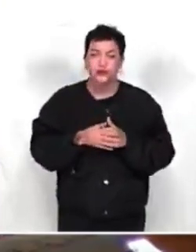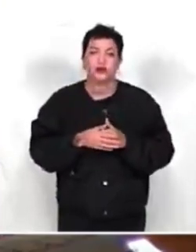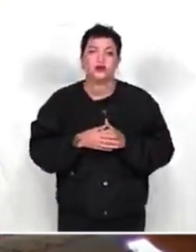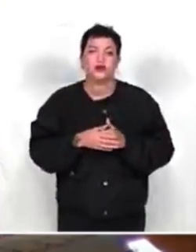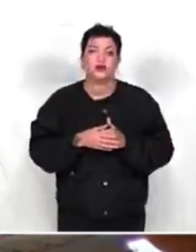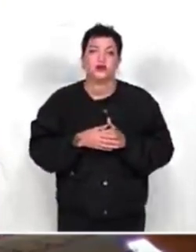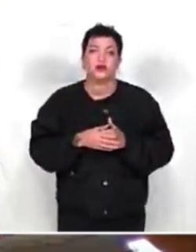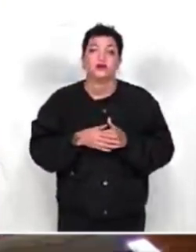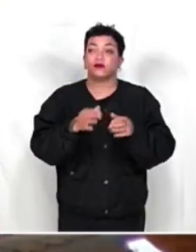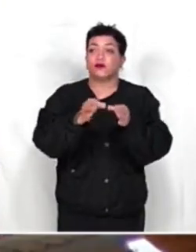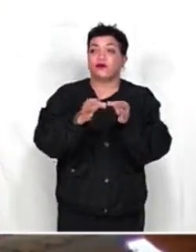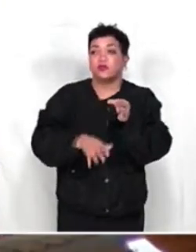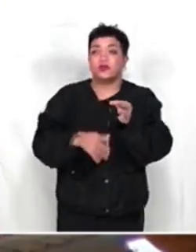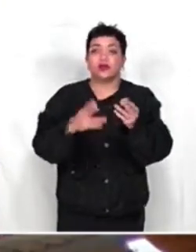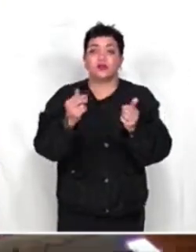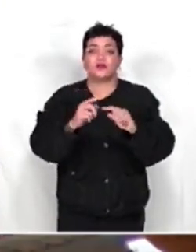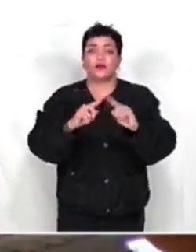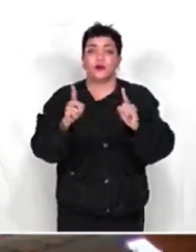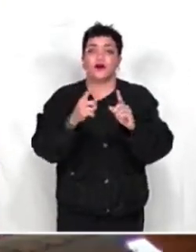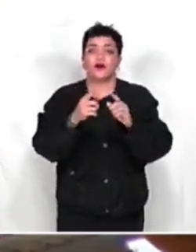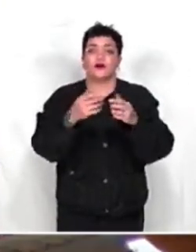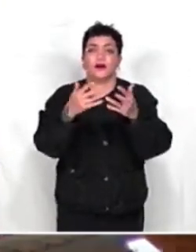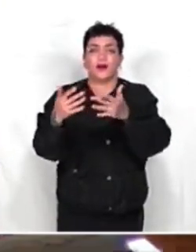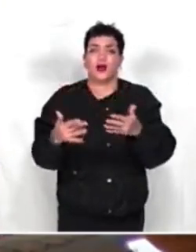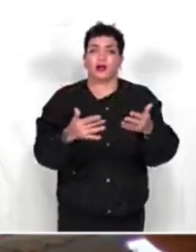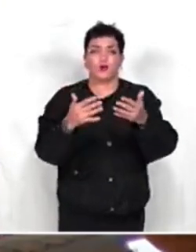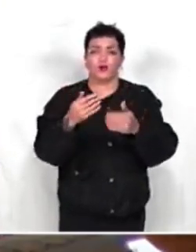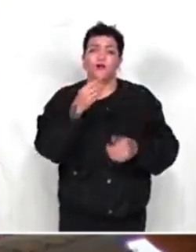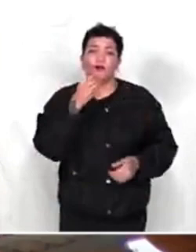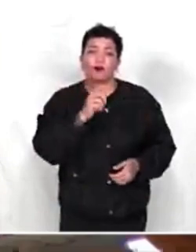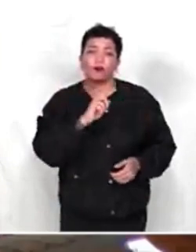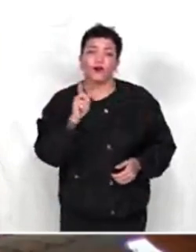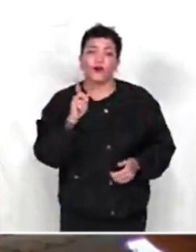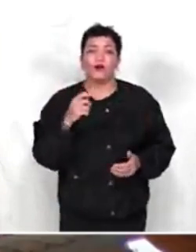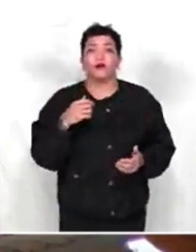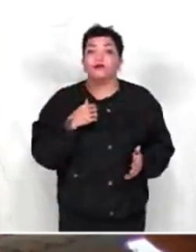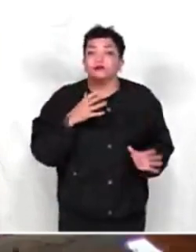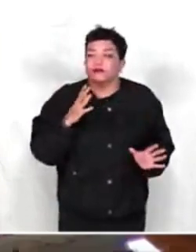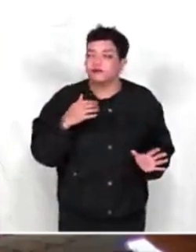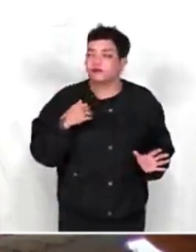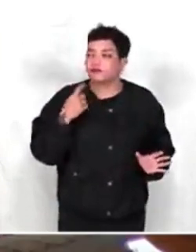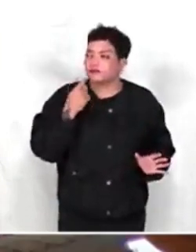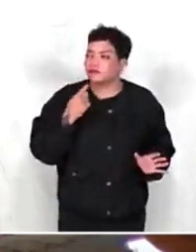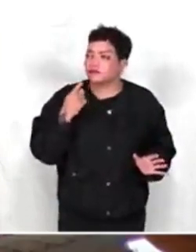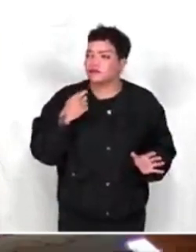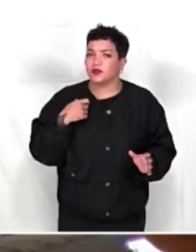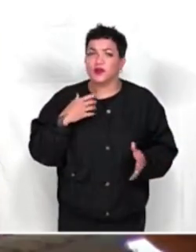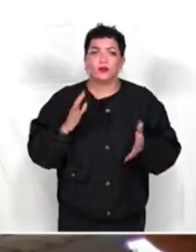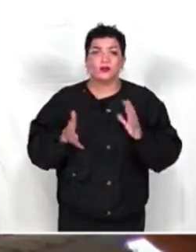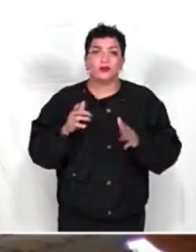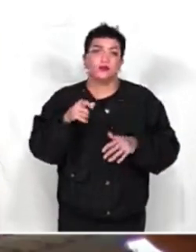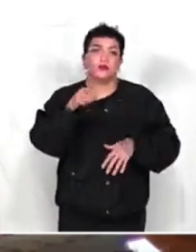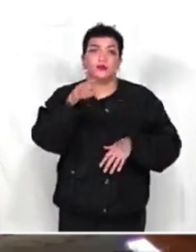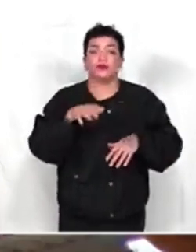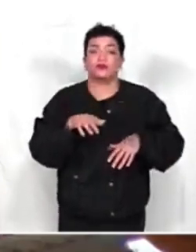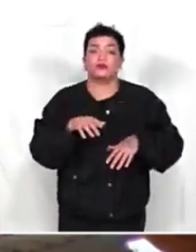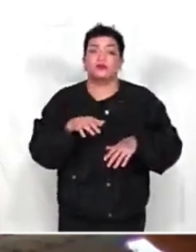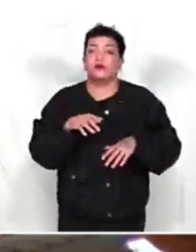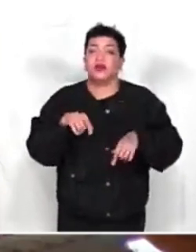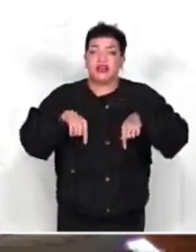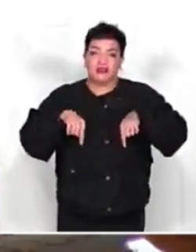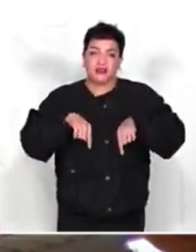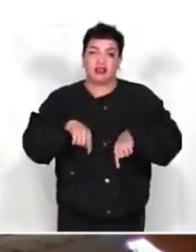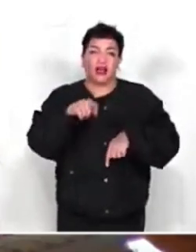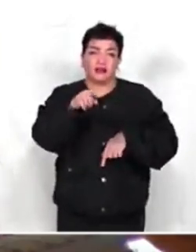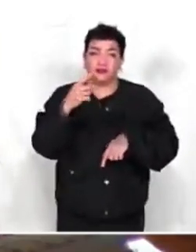n'y est pas, le compte n'est pas bon. Alors je me dis que peut-être que tout le temps que vous passez, entre guillemets, à taper sur l'État, vous pourriez